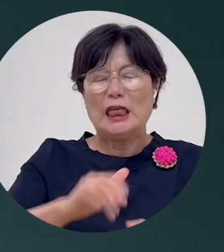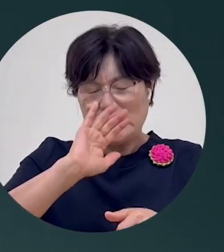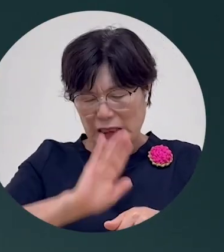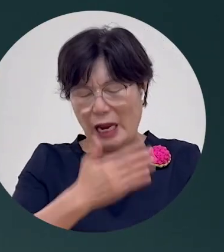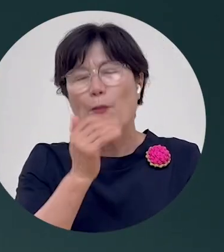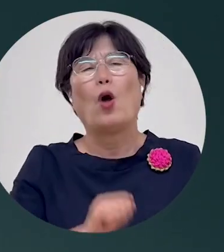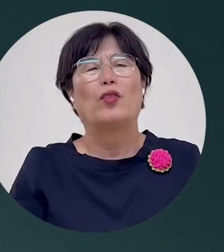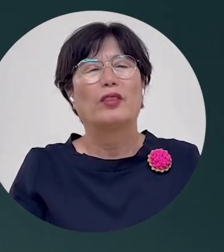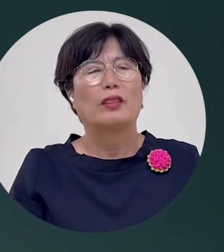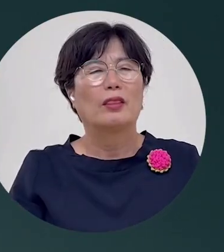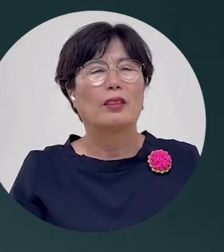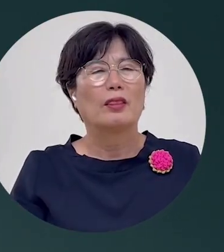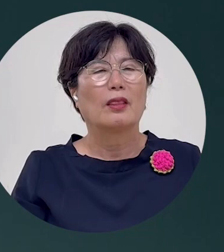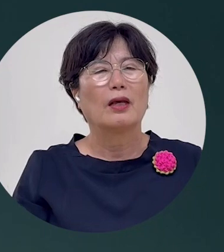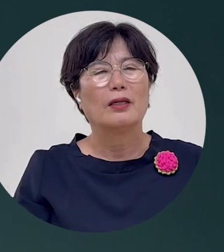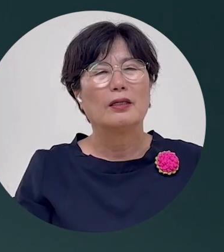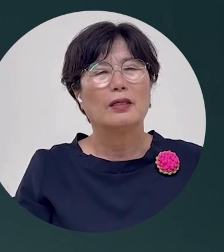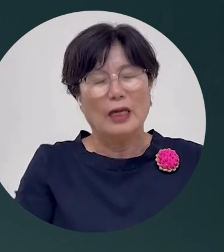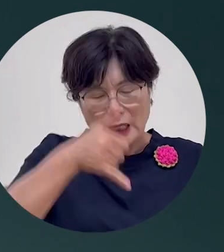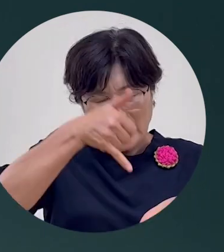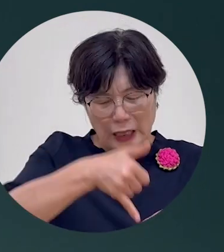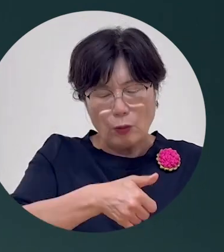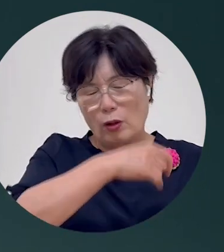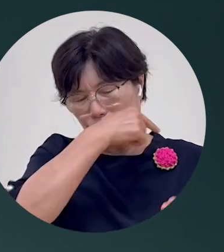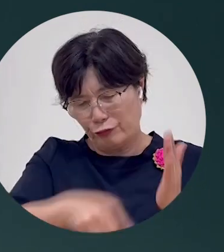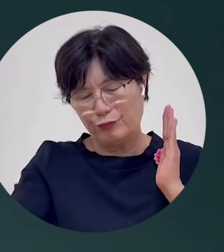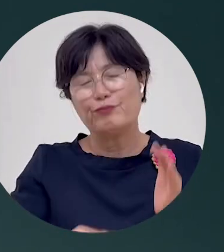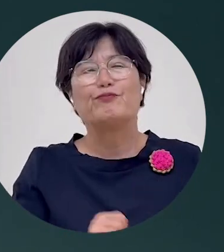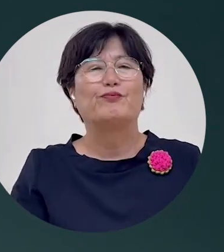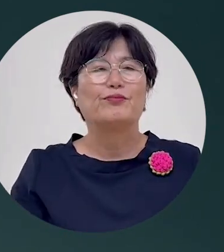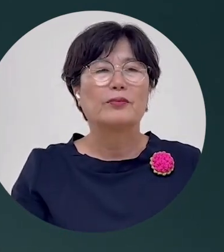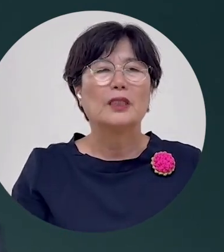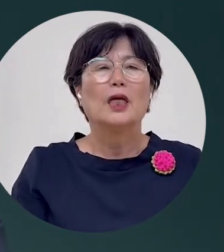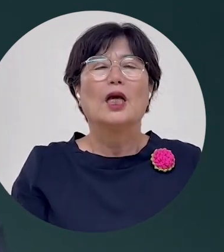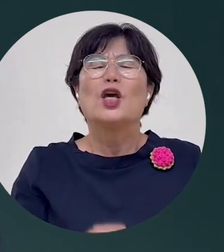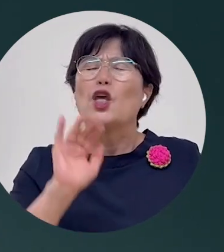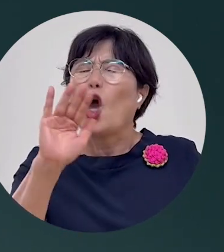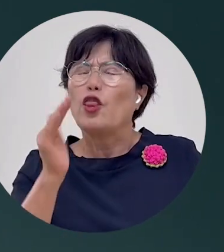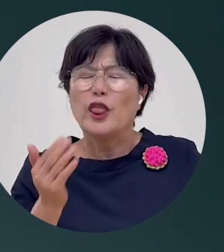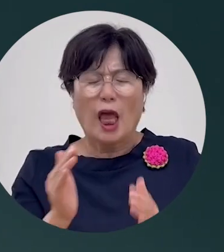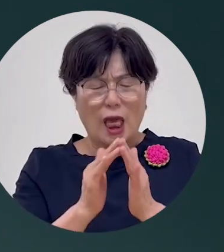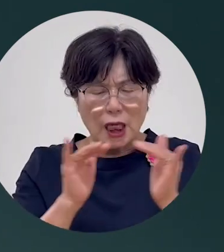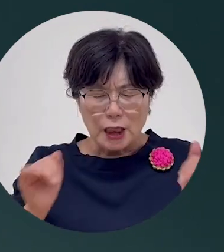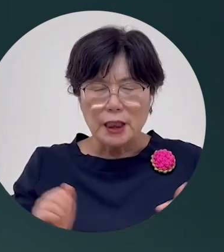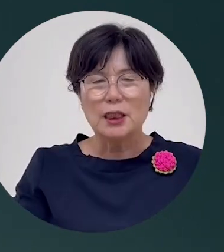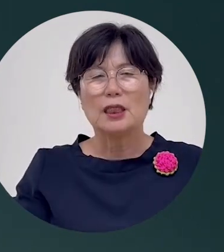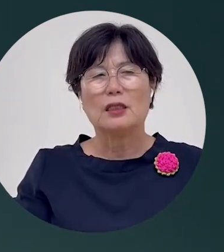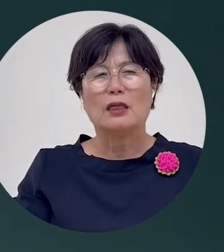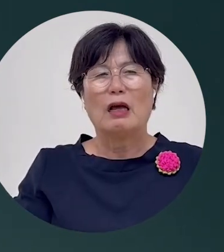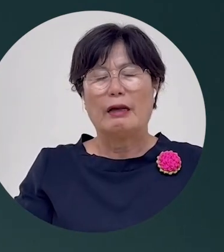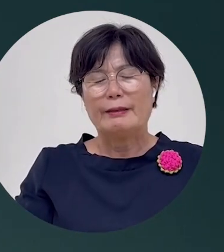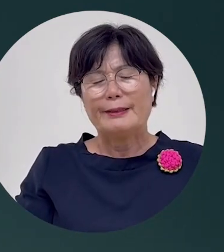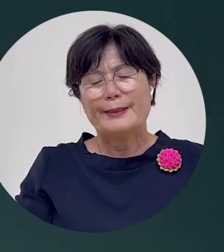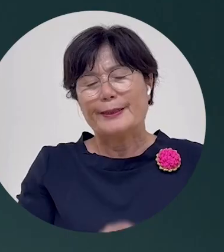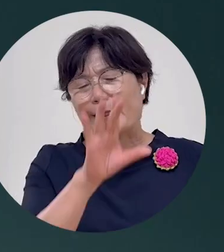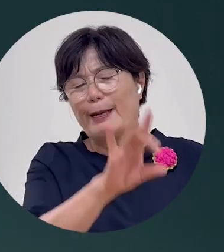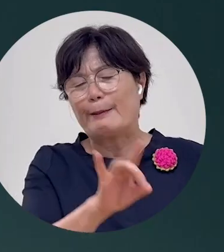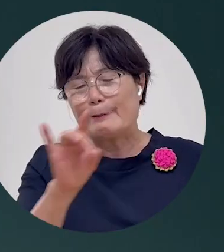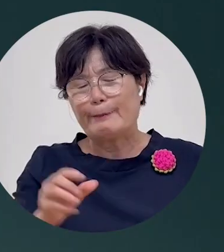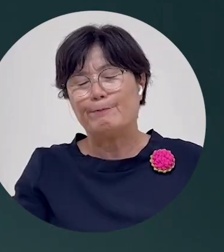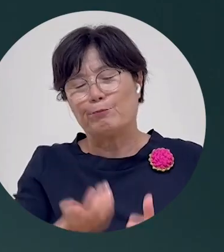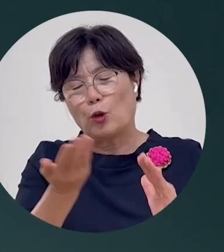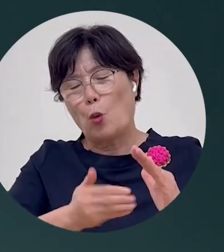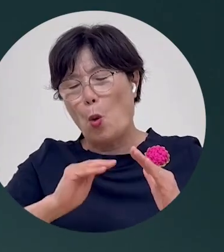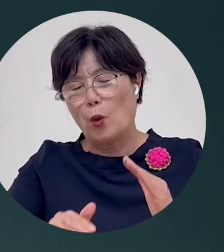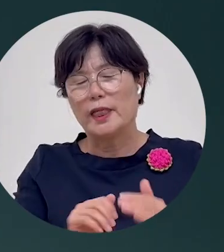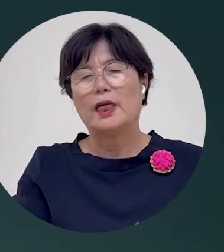행위입니다. 그래서 이런 문제에 대해 현대인들은 매우 민감합니다. 때로는 공익을